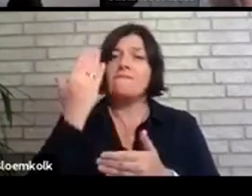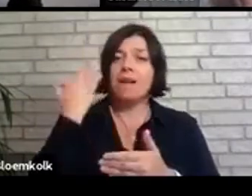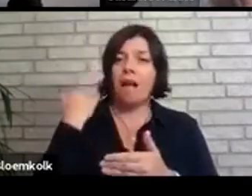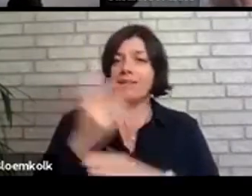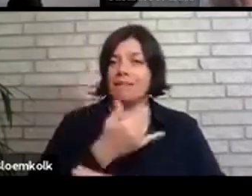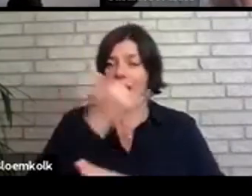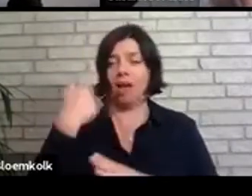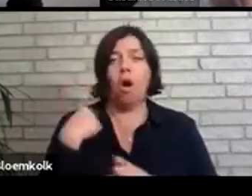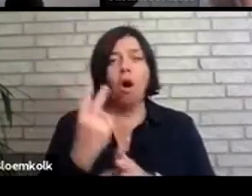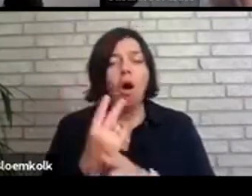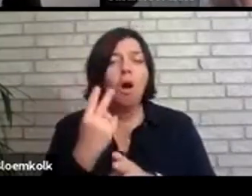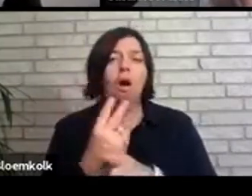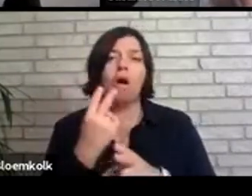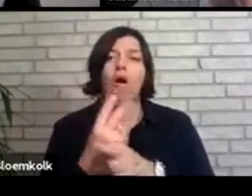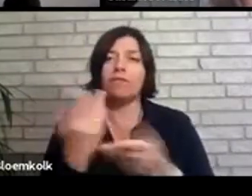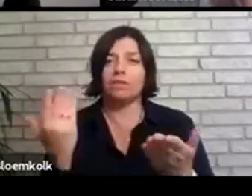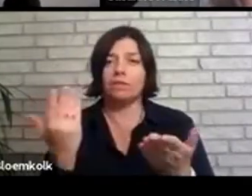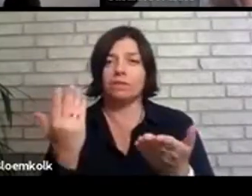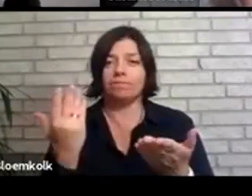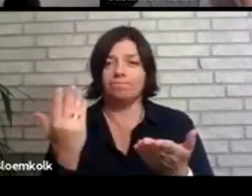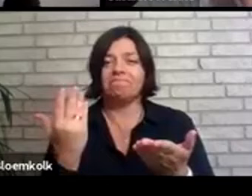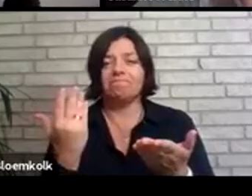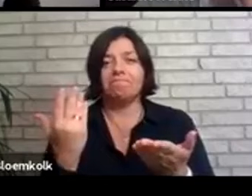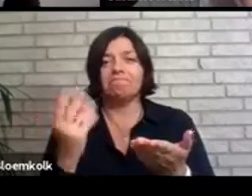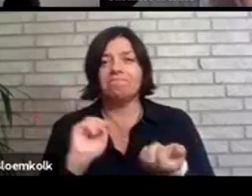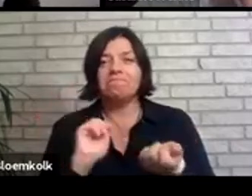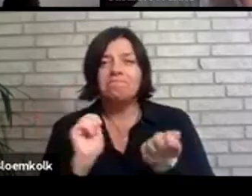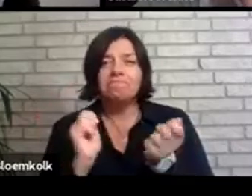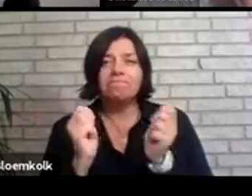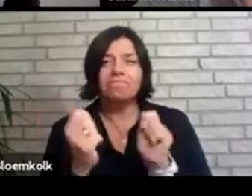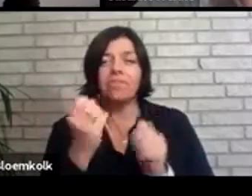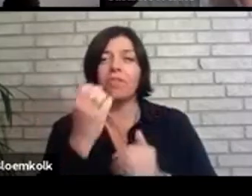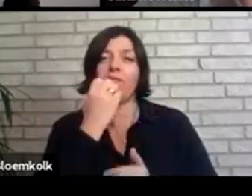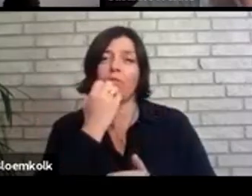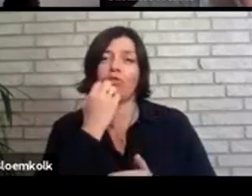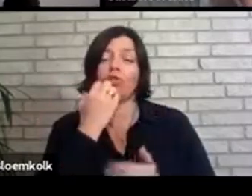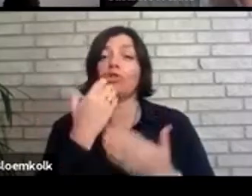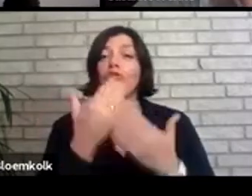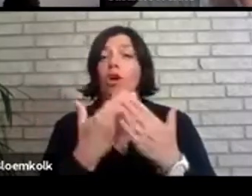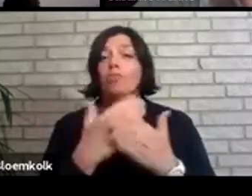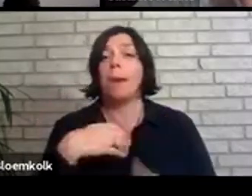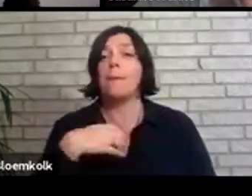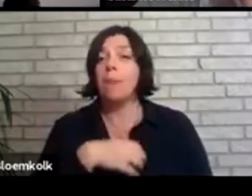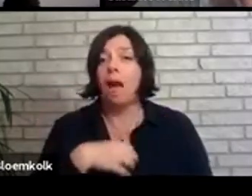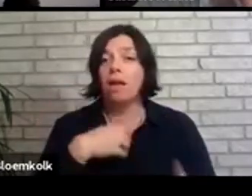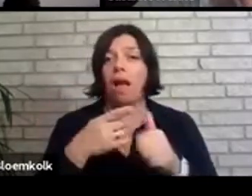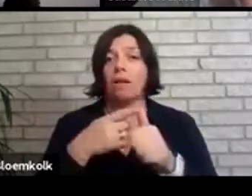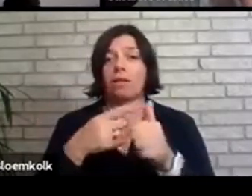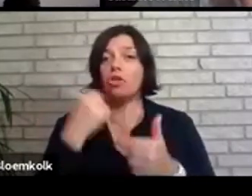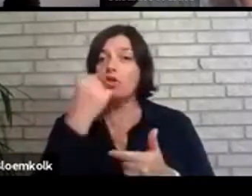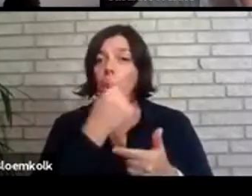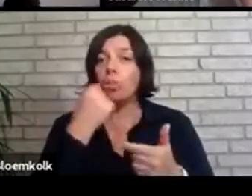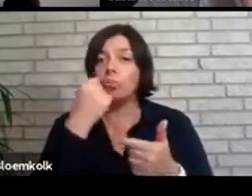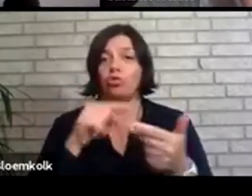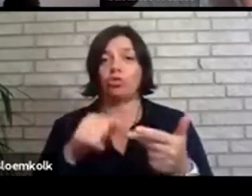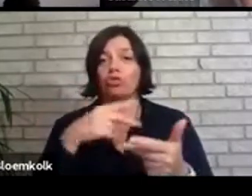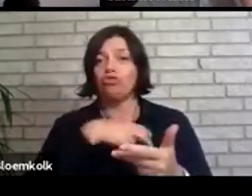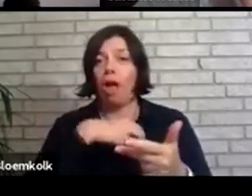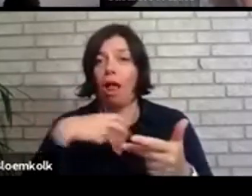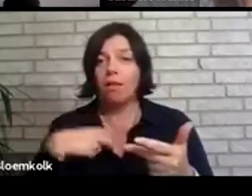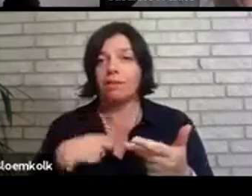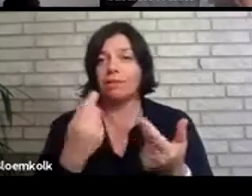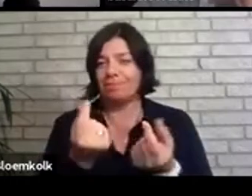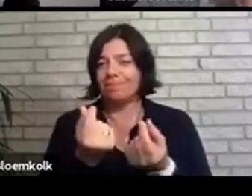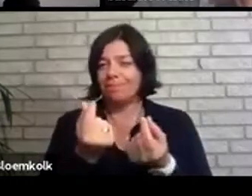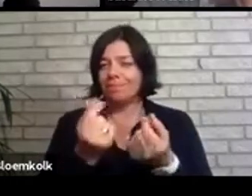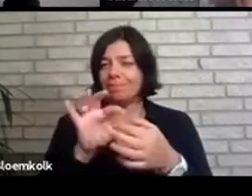leider die Schwergewichte diese Debatte dominieren. FC Bayern Borussia Dortmund, auch Schalke 04, was das Geld angeht. Und ich habe